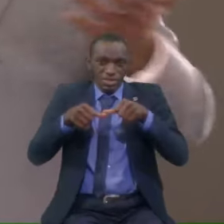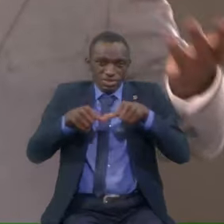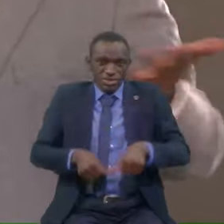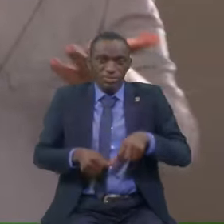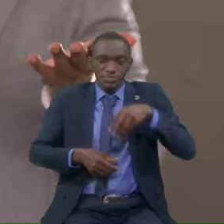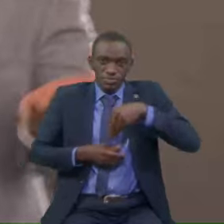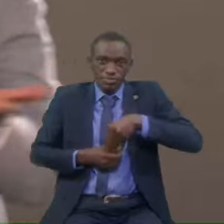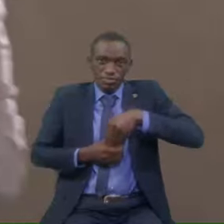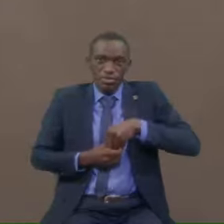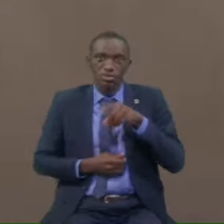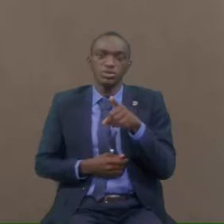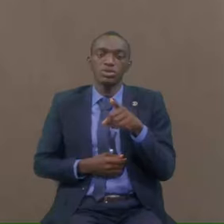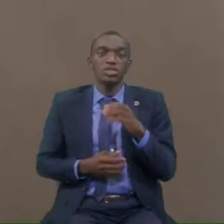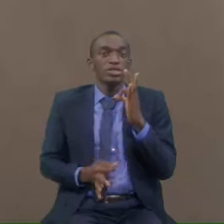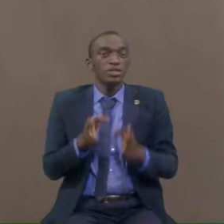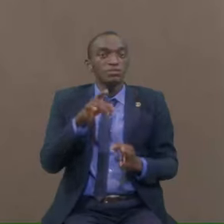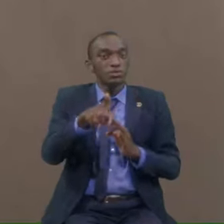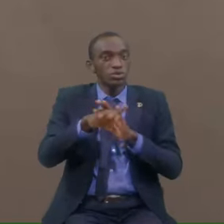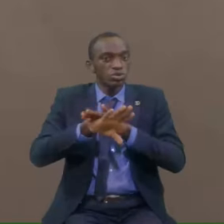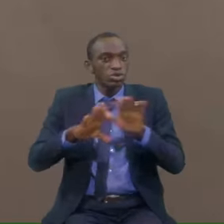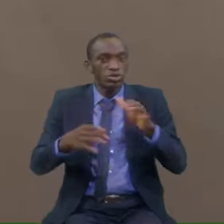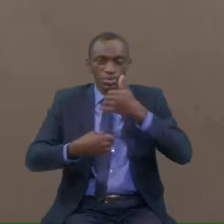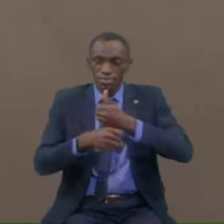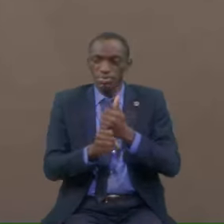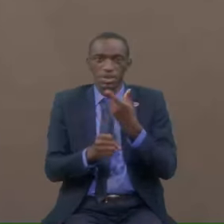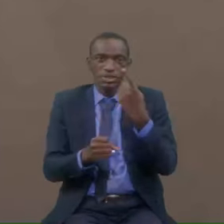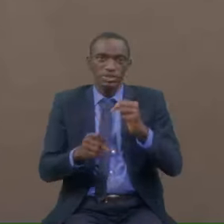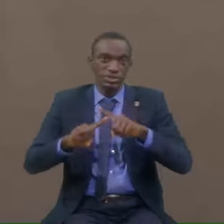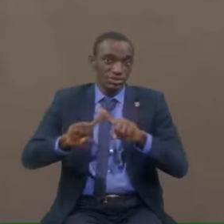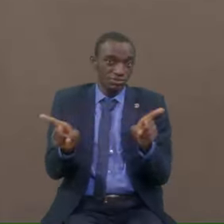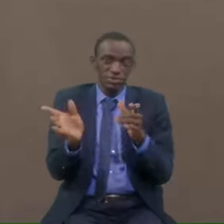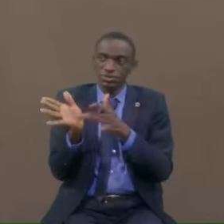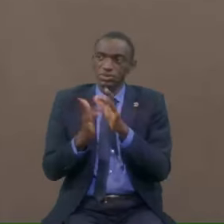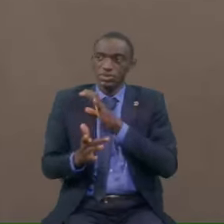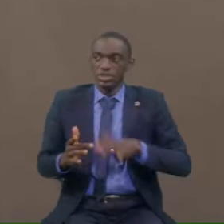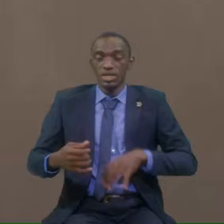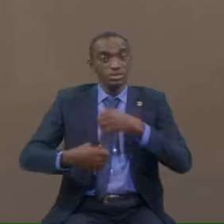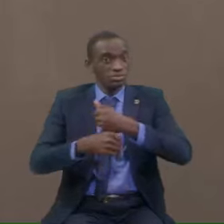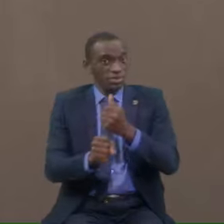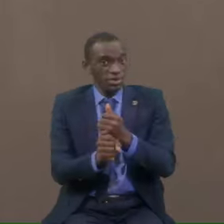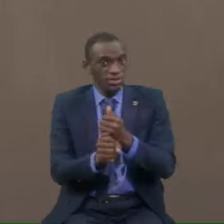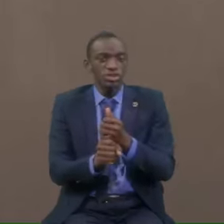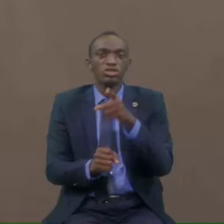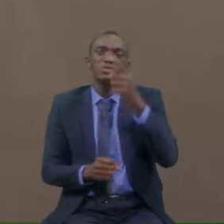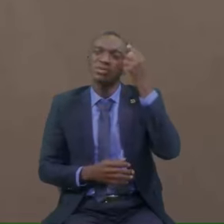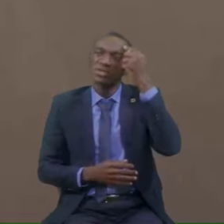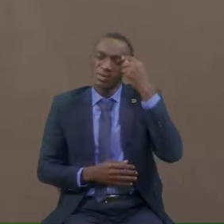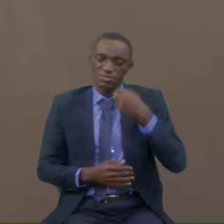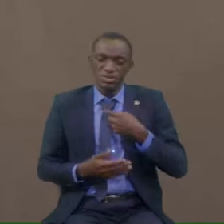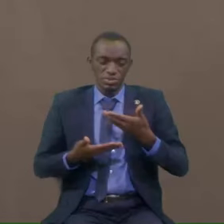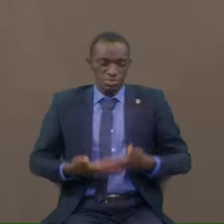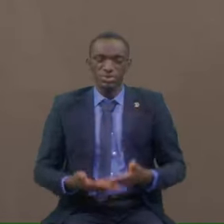vous. Si vous ne faites pas la différence que Christ fait, vous allez penser, je suis né de